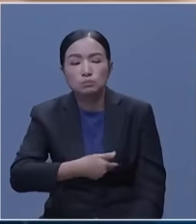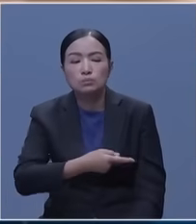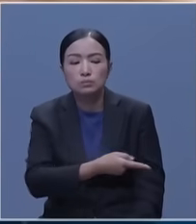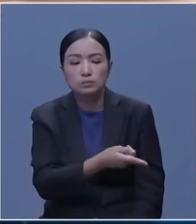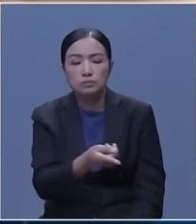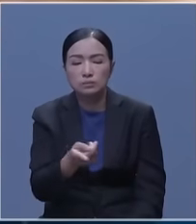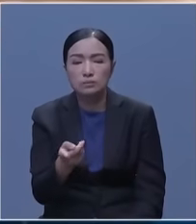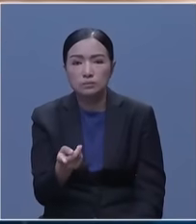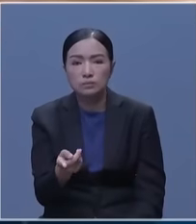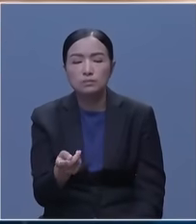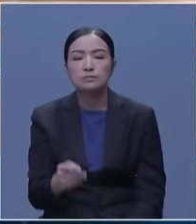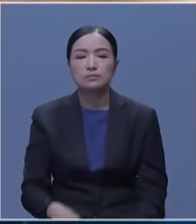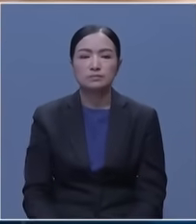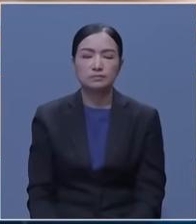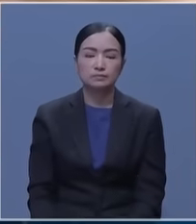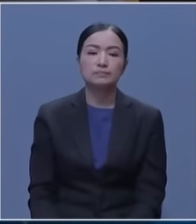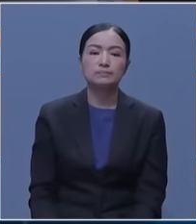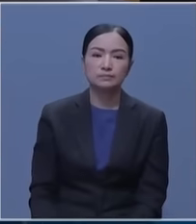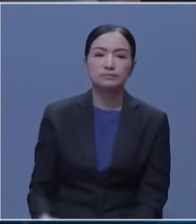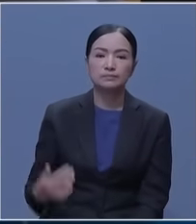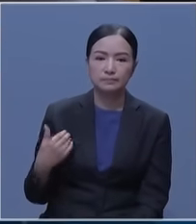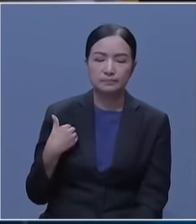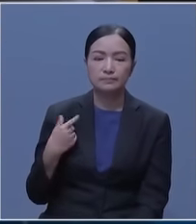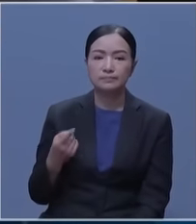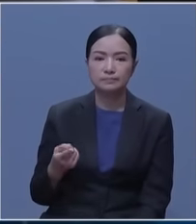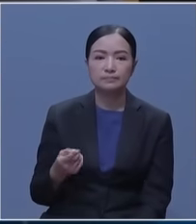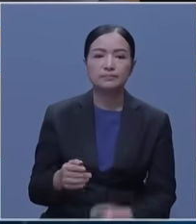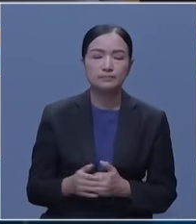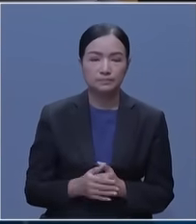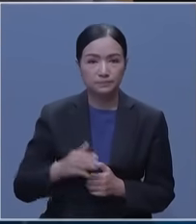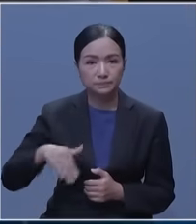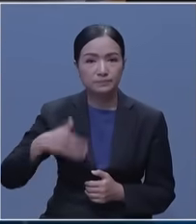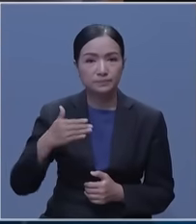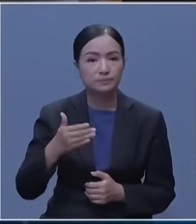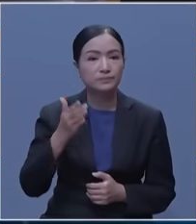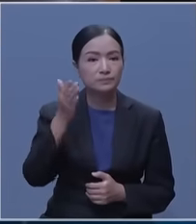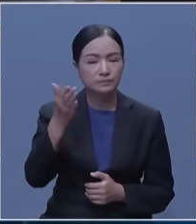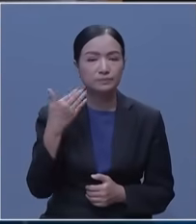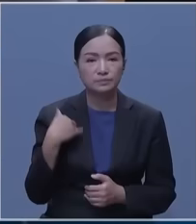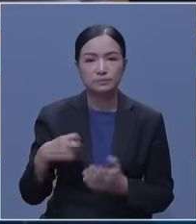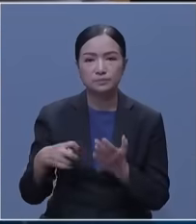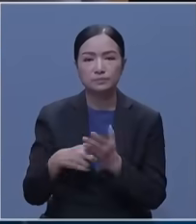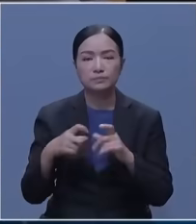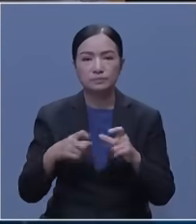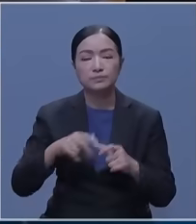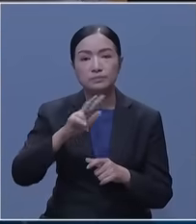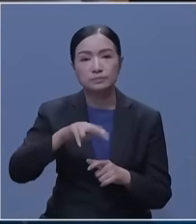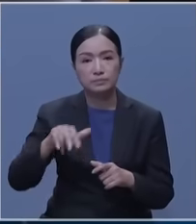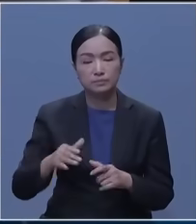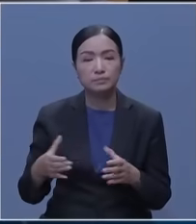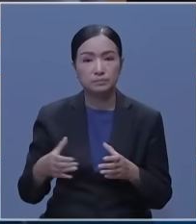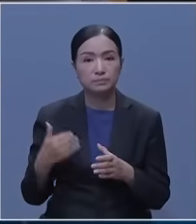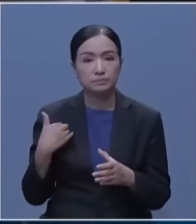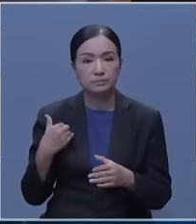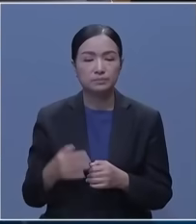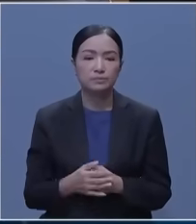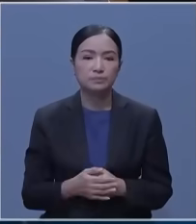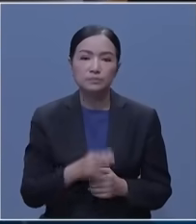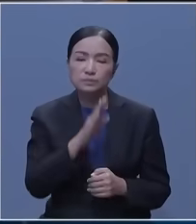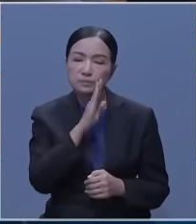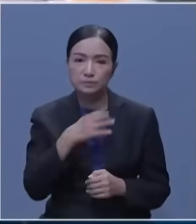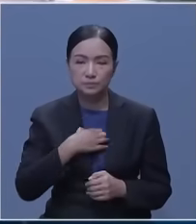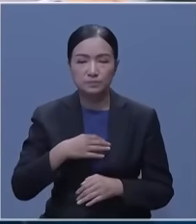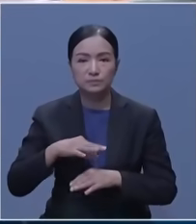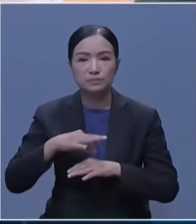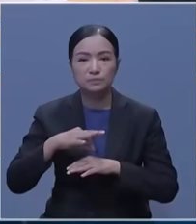เพื่อไทยเนี่ยนะครับมันก็เป็นการส่งสัญญาณว่าอ้าวต่อไปนี้มันก็ต้องมีตั๋วเพื่อไทยกันหรือเปล่าเพื่อที่จะเป็นตำร